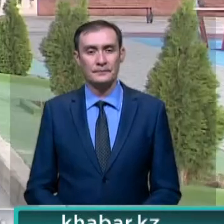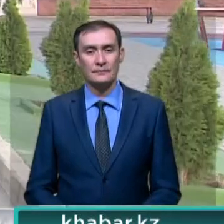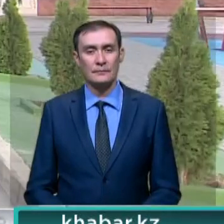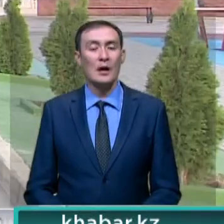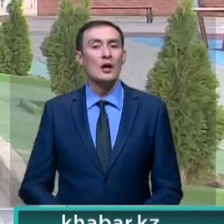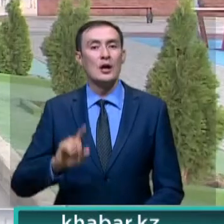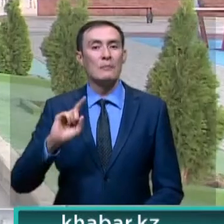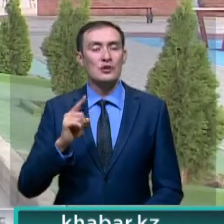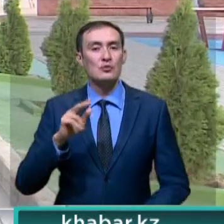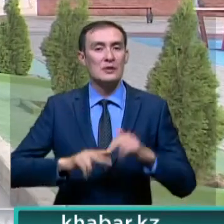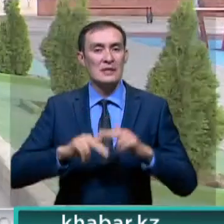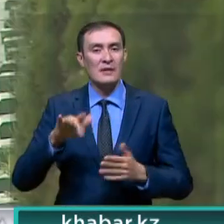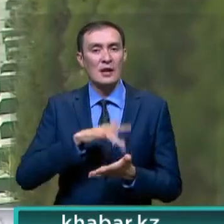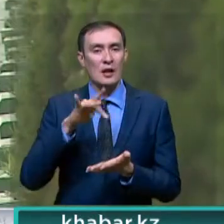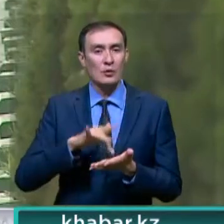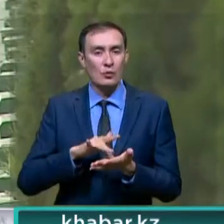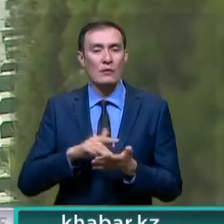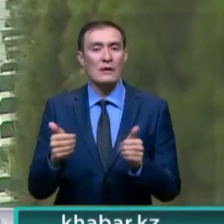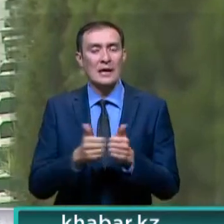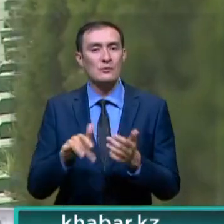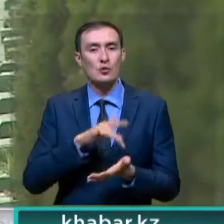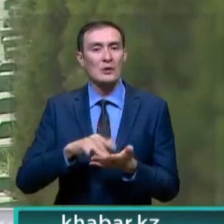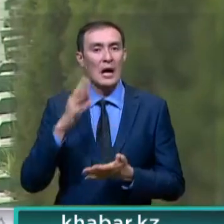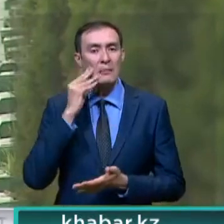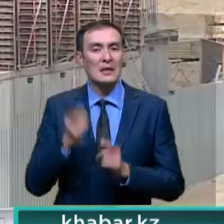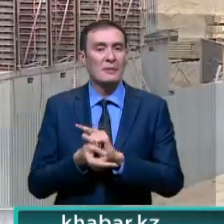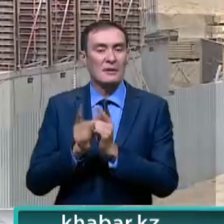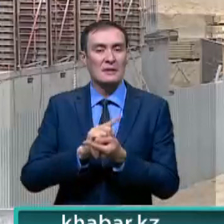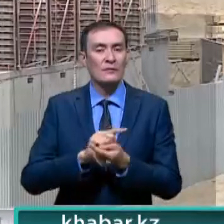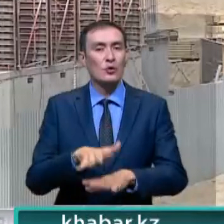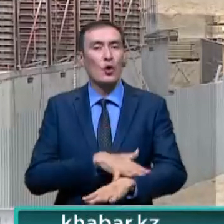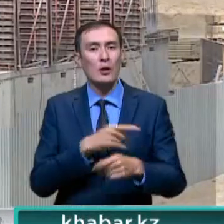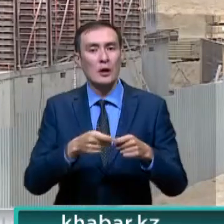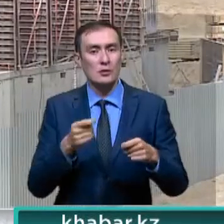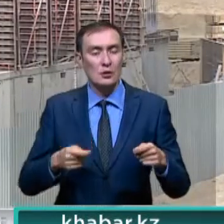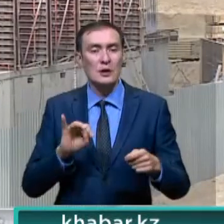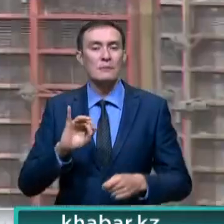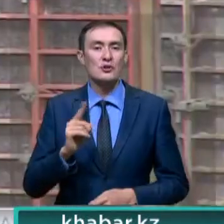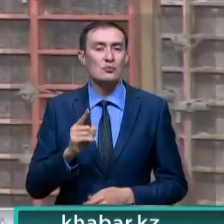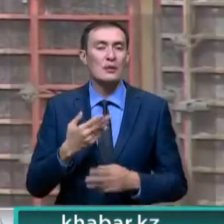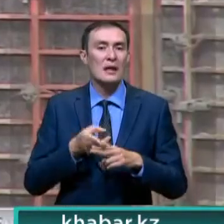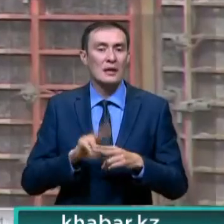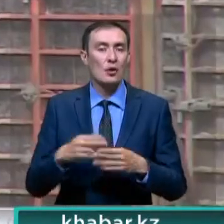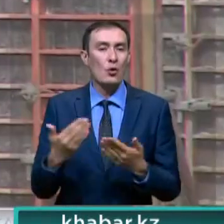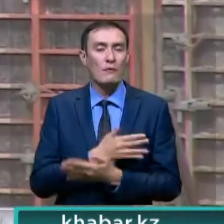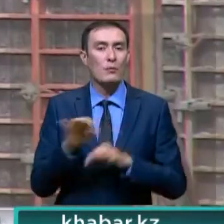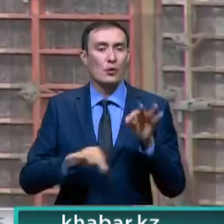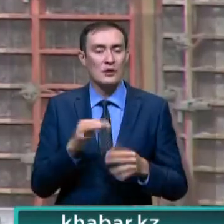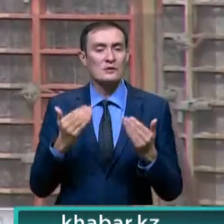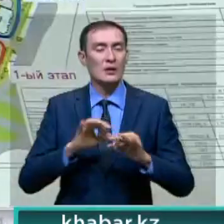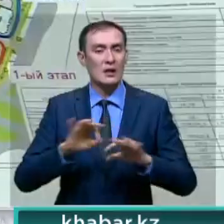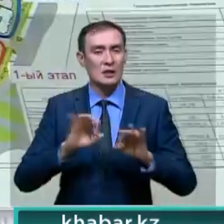Игра в города. Почему строительство городов-спутников возле Алматы превратилось в долгострой? И что представляет из себя проект?